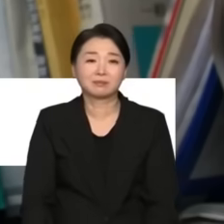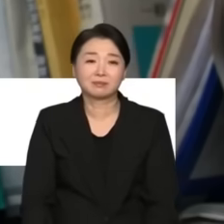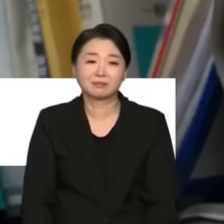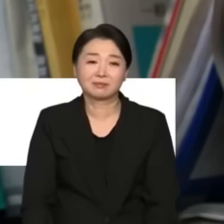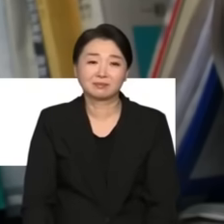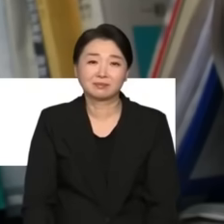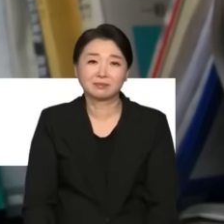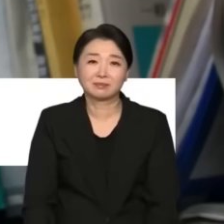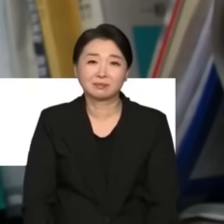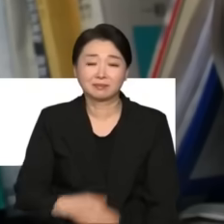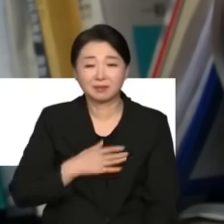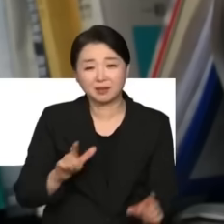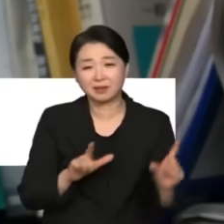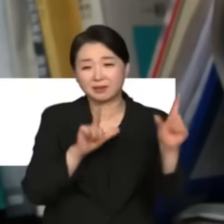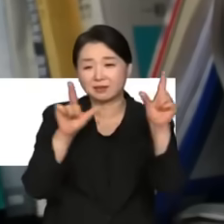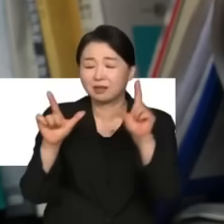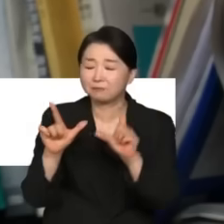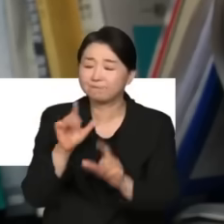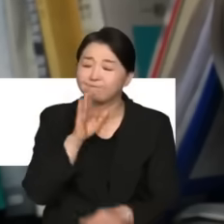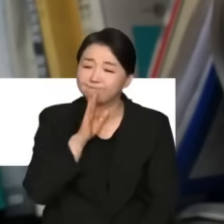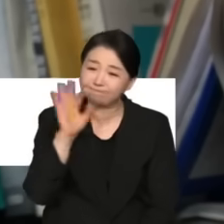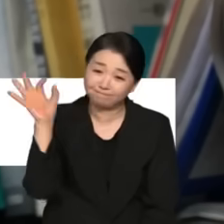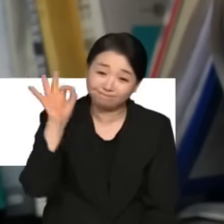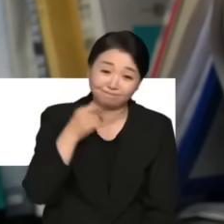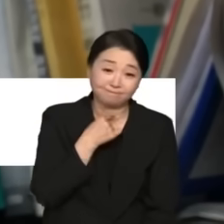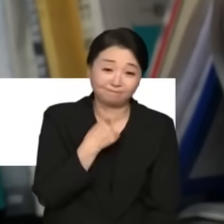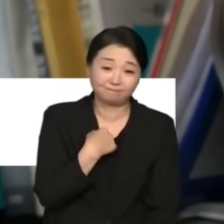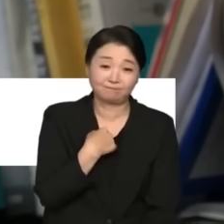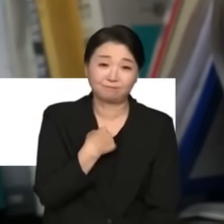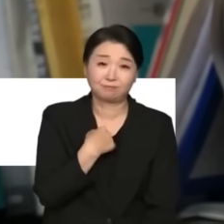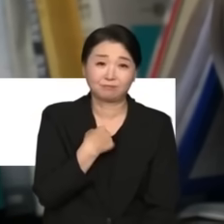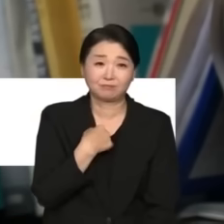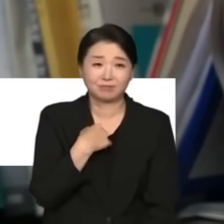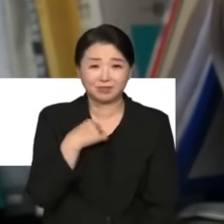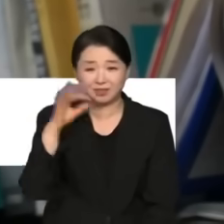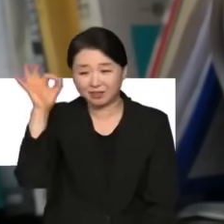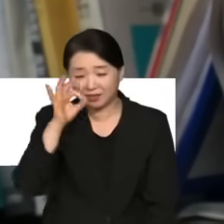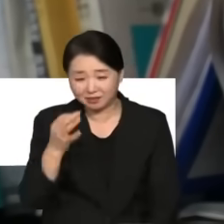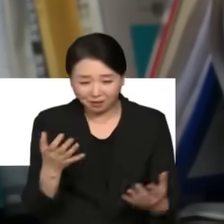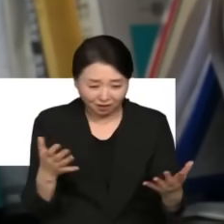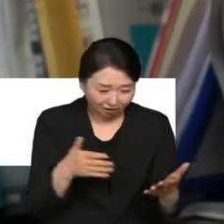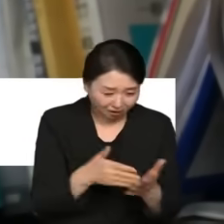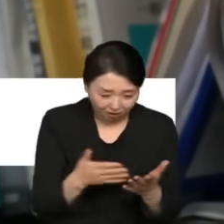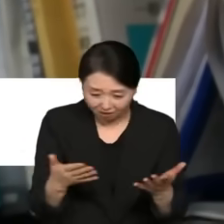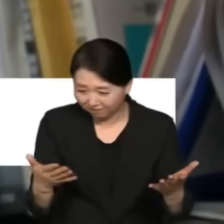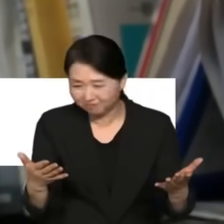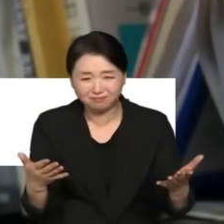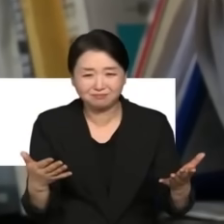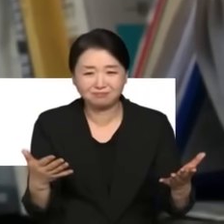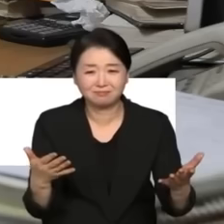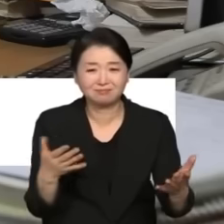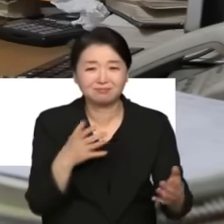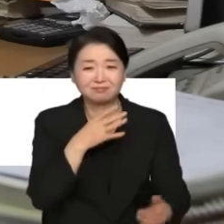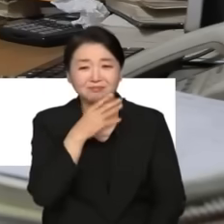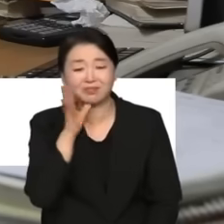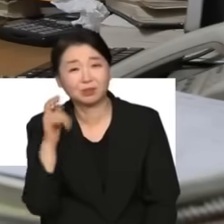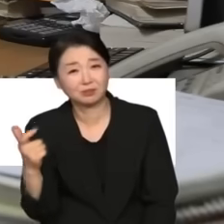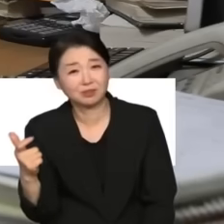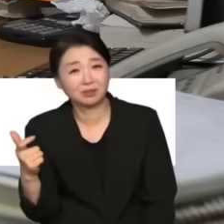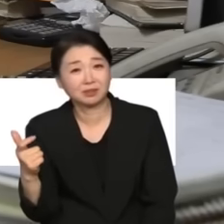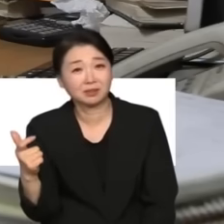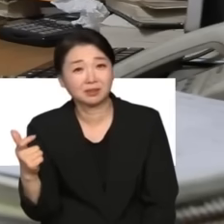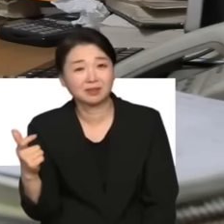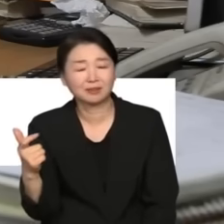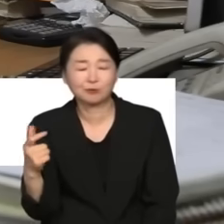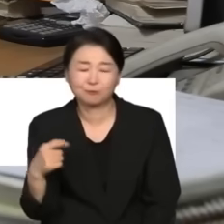삶을 찾고 싶은데 이제 찾을 수 없는 노년이 됐다는 거 이게